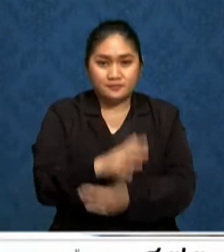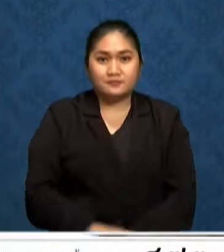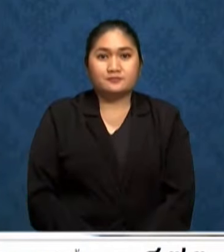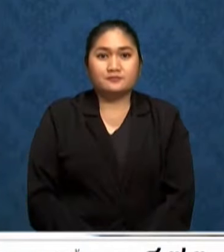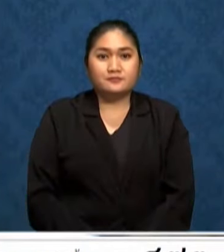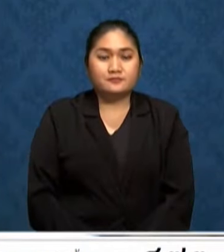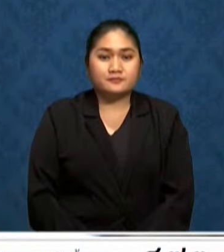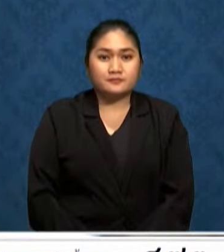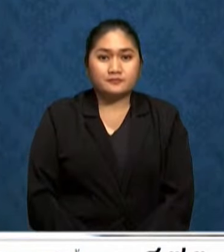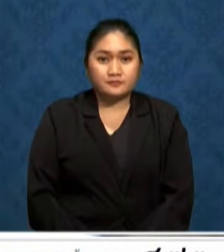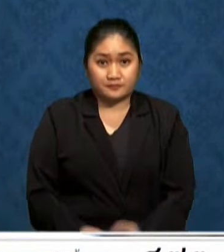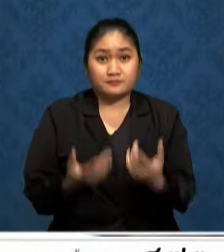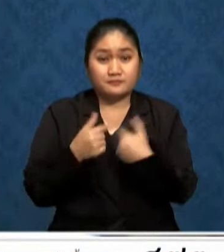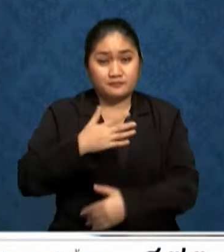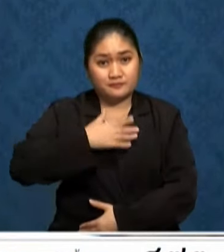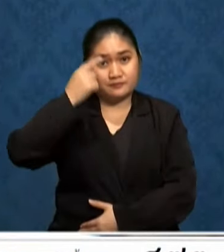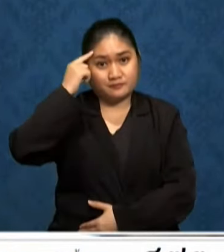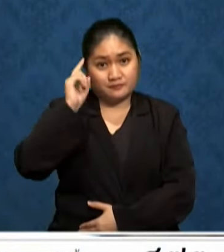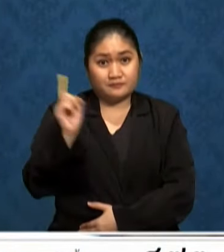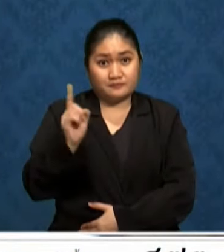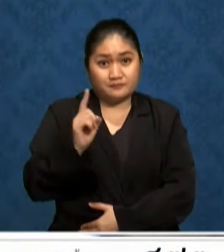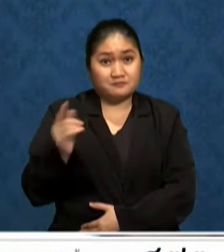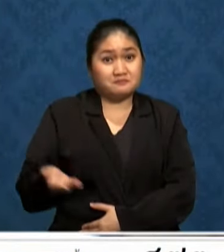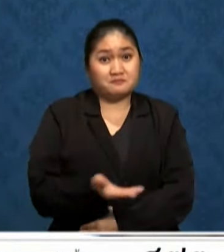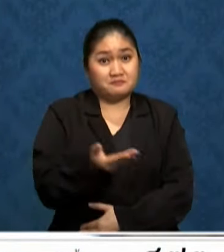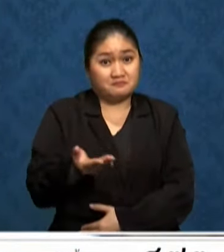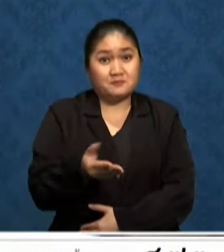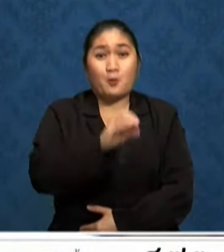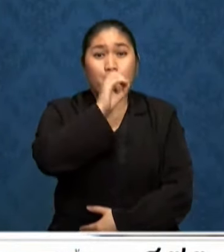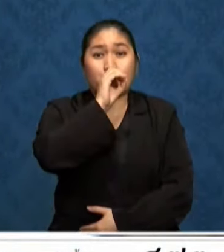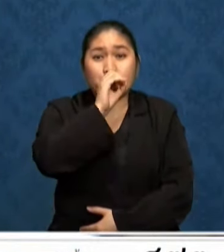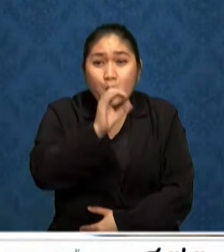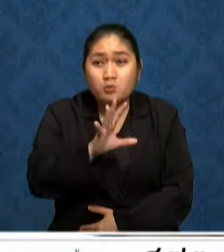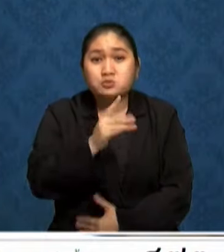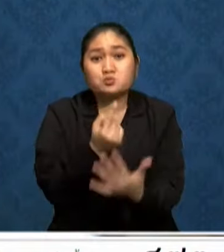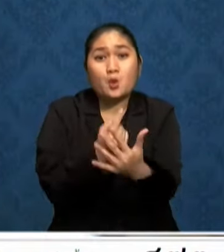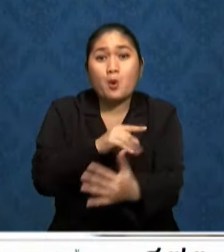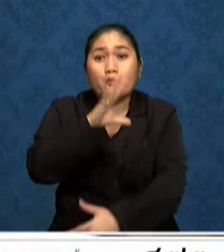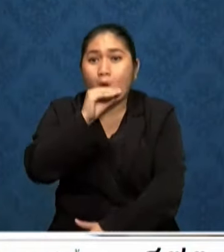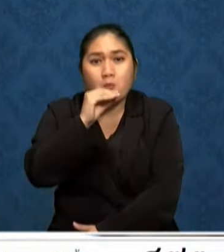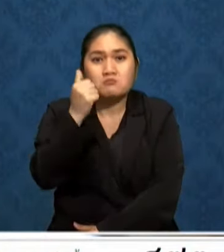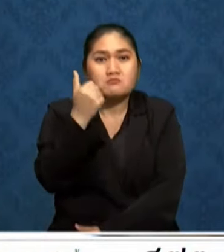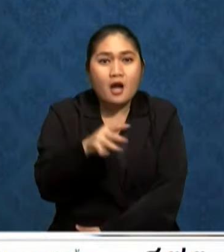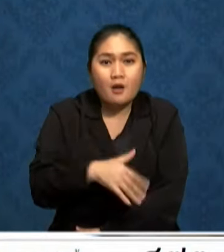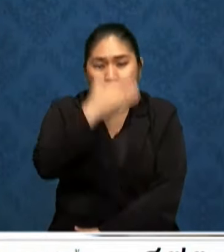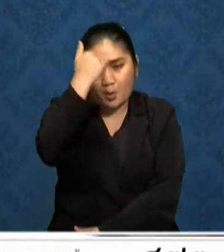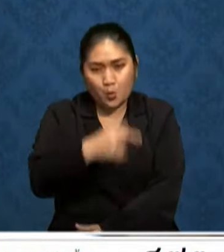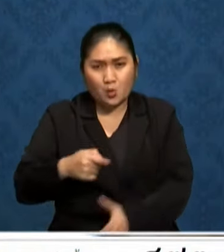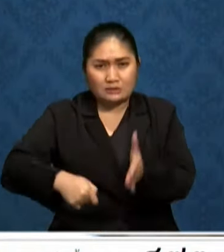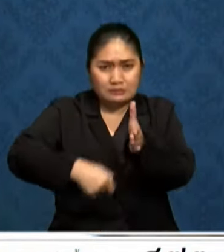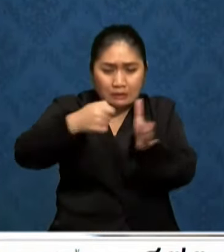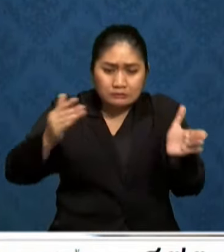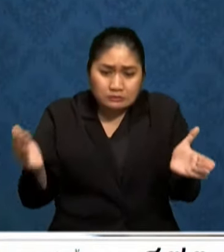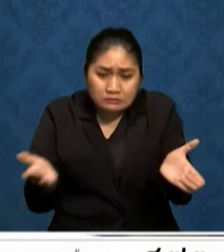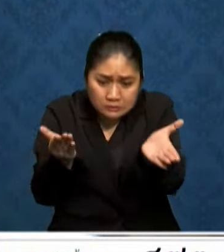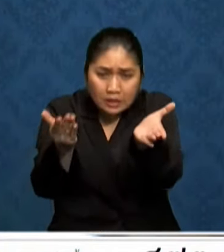่ปฏิเศษแล้ผมกคงจะพูดแทนเพื่สมาชิกท่อไม่ได้ว่แต่ละคนนยดเหตุผลอะไรในการสบสดนให้เปลี่ยนจากเสยง